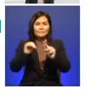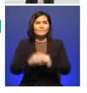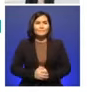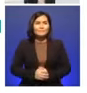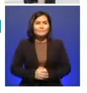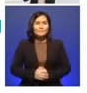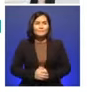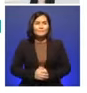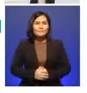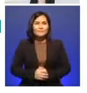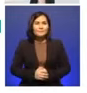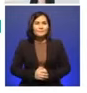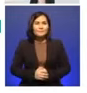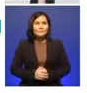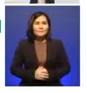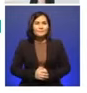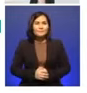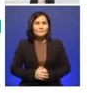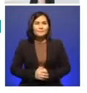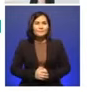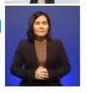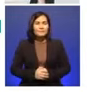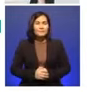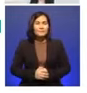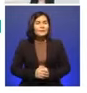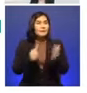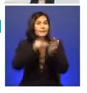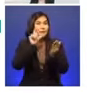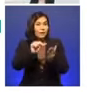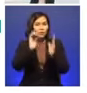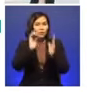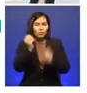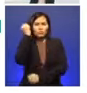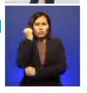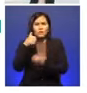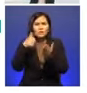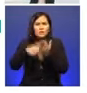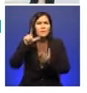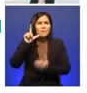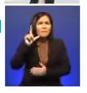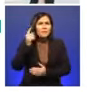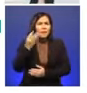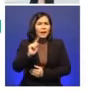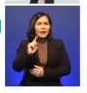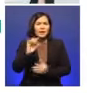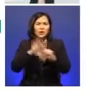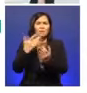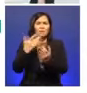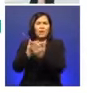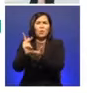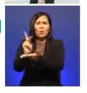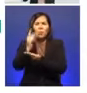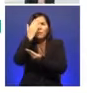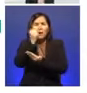เพราะงั้นถ้าเรามาดูหนี้หลักที่เกิดขึ้นเนี่ยเราจะเห็นว่าหนี้หลักของคนจนเนี่ยก็คือประเด็นเรื่องของการเกษตรนะครับและถ้าเราดู